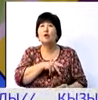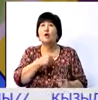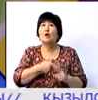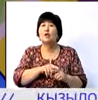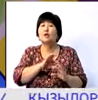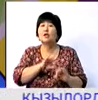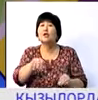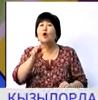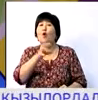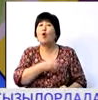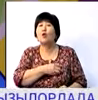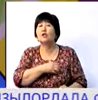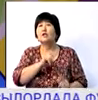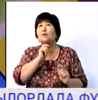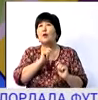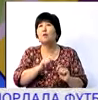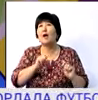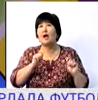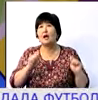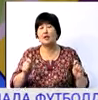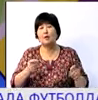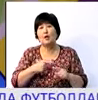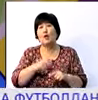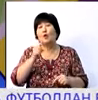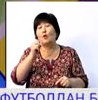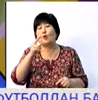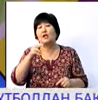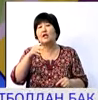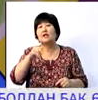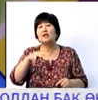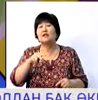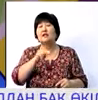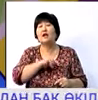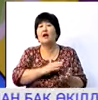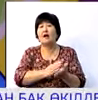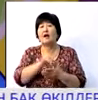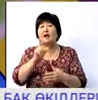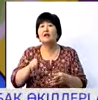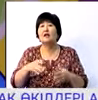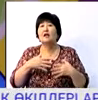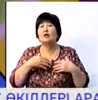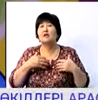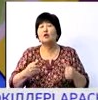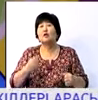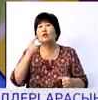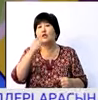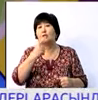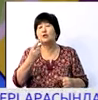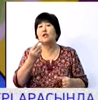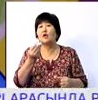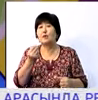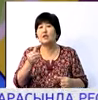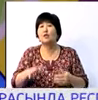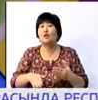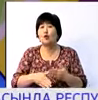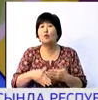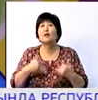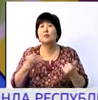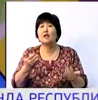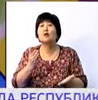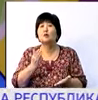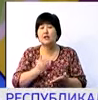үшін ордендерімен марапатталған 12 тыл ардагерлеріне сауықтыруға бір жолғы материалдық көмек беріліп